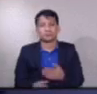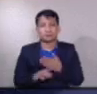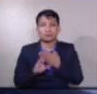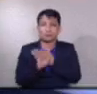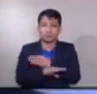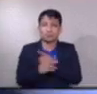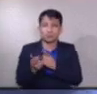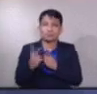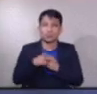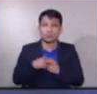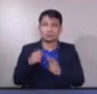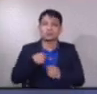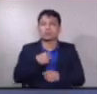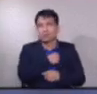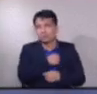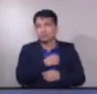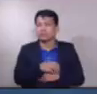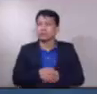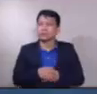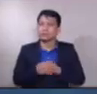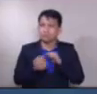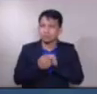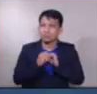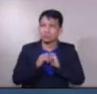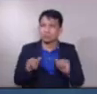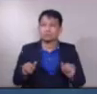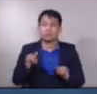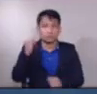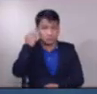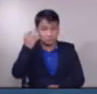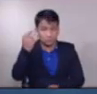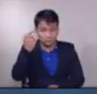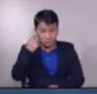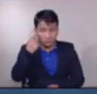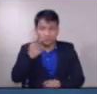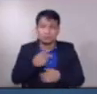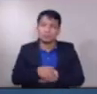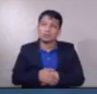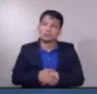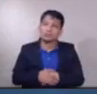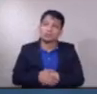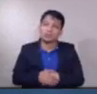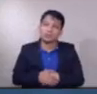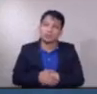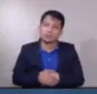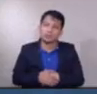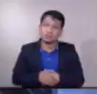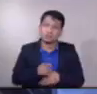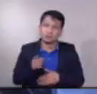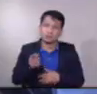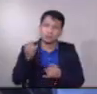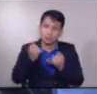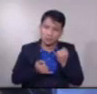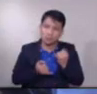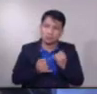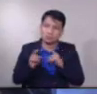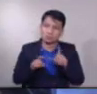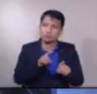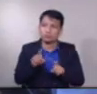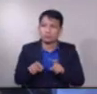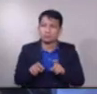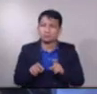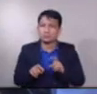At nagbabalik po ang aplikante sa Senado. Kasama pa rin po natin si June Bert Gigayuma. Sa huling bahagi ng